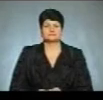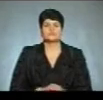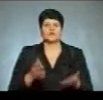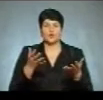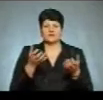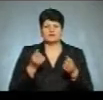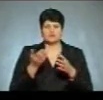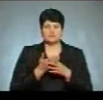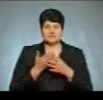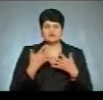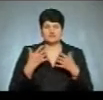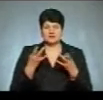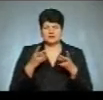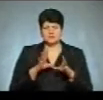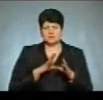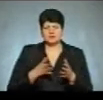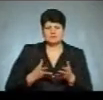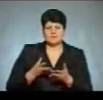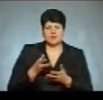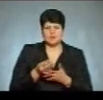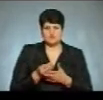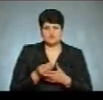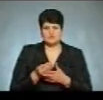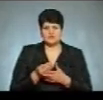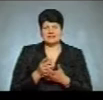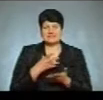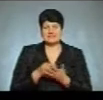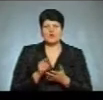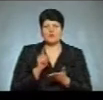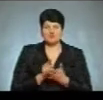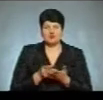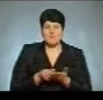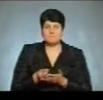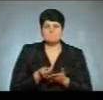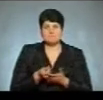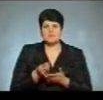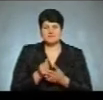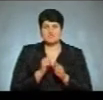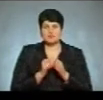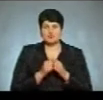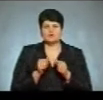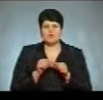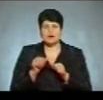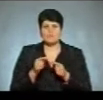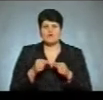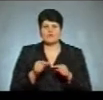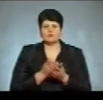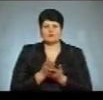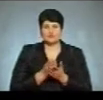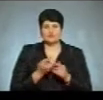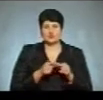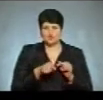Одержувачам субсидій вже не буде потрібно сплачувати свій обов'язковий платіж окремо за кожен вид послуги. Від цього